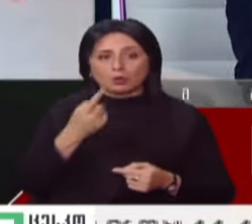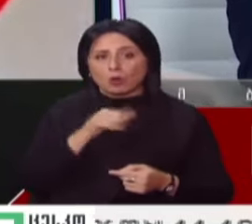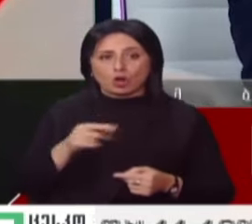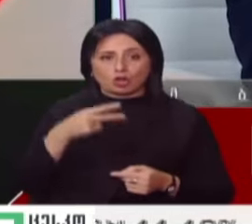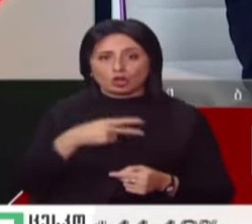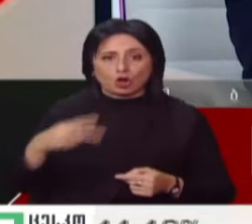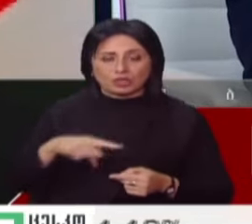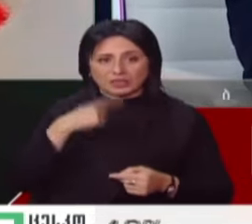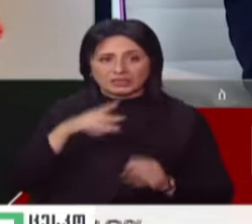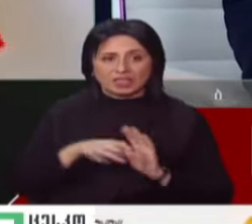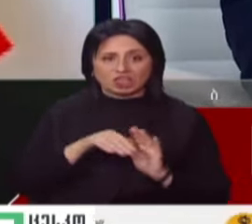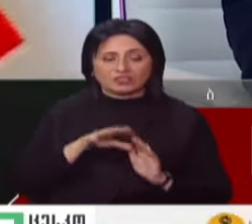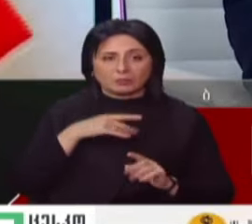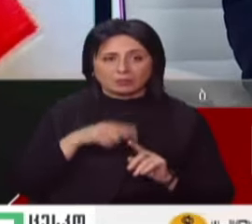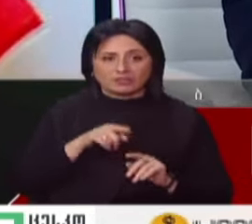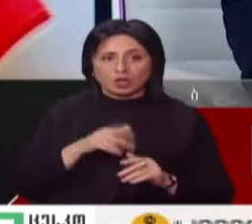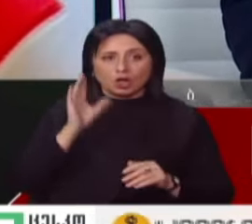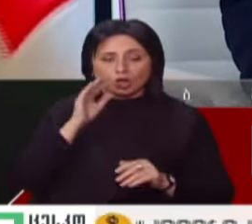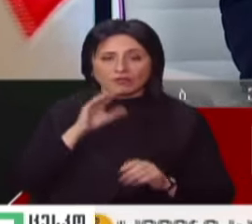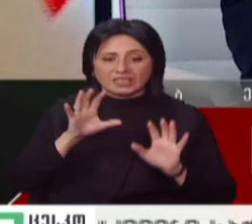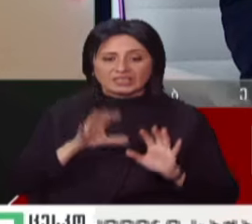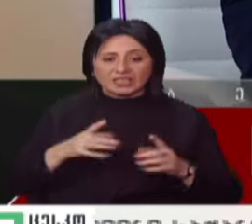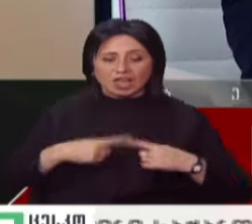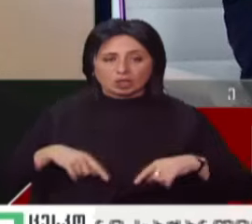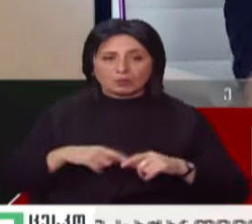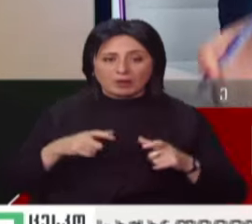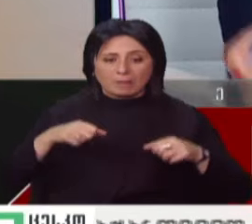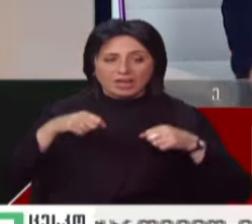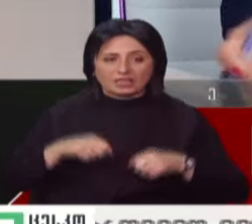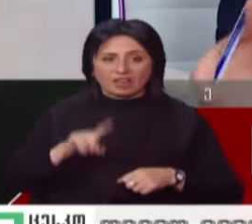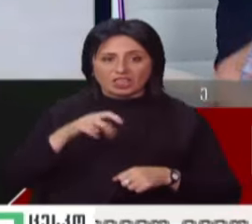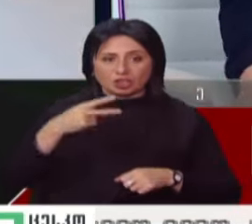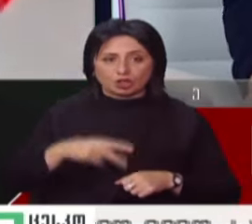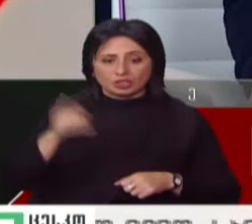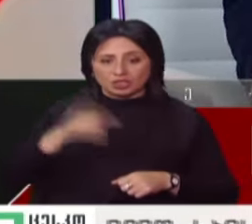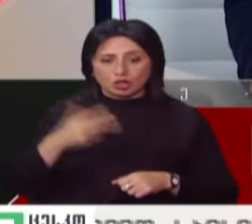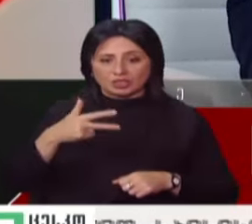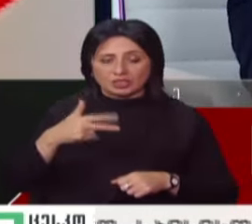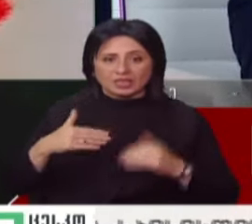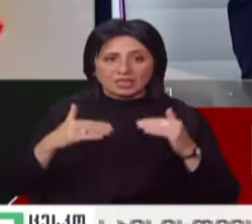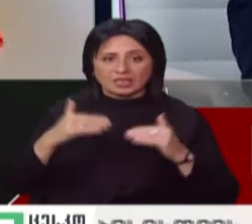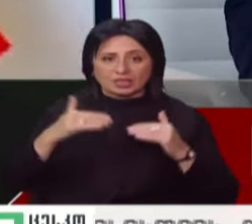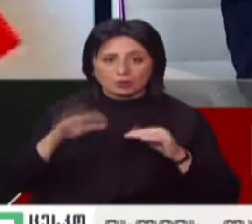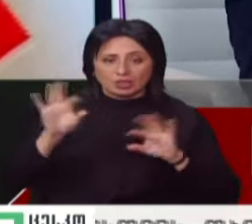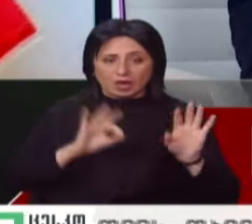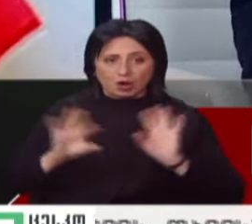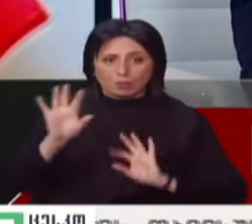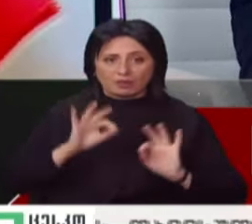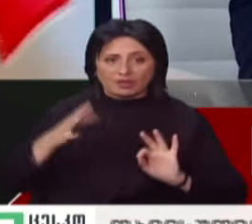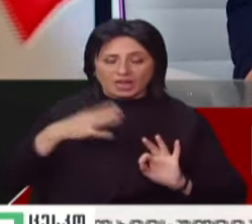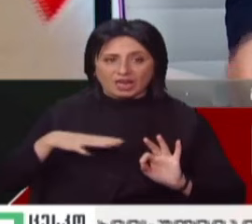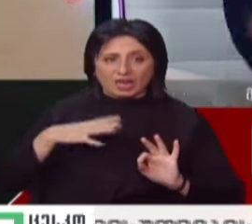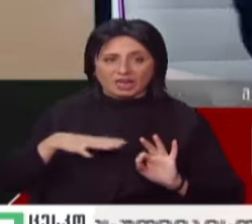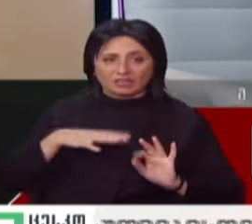атас оцицлис арчевнеби агмочнда, родесат саканом дабл органу мандатабис асоци оцтаадзе тана партобит да комплекта.